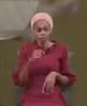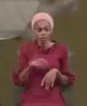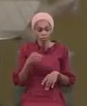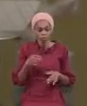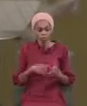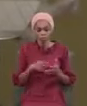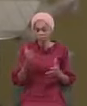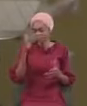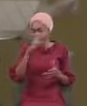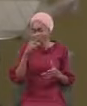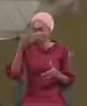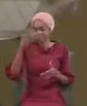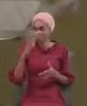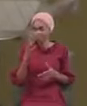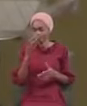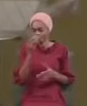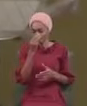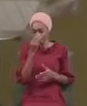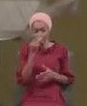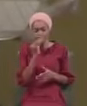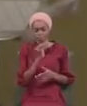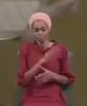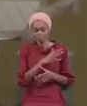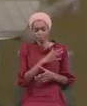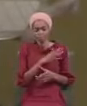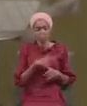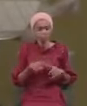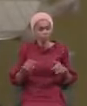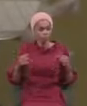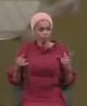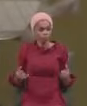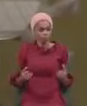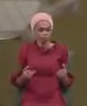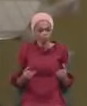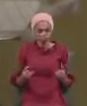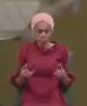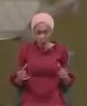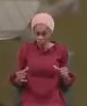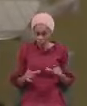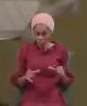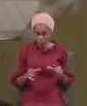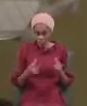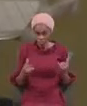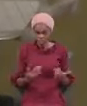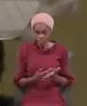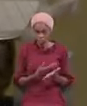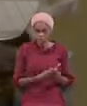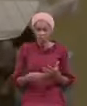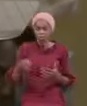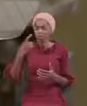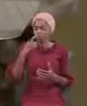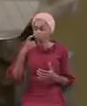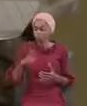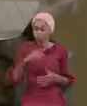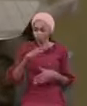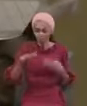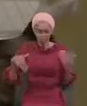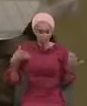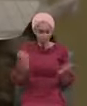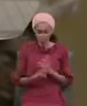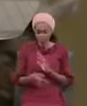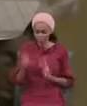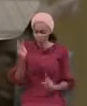hommes en tout lieu même ce matin annonce à tous les hommes en tout lieu qu'ils font quoi